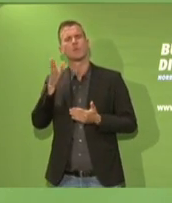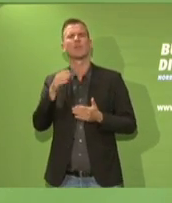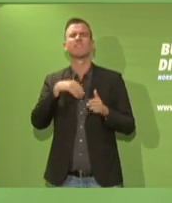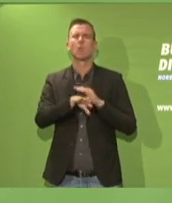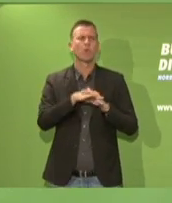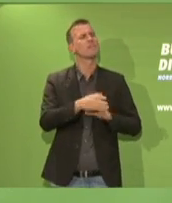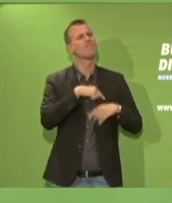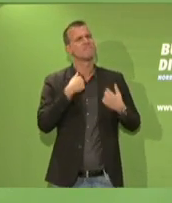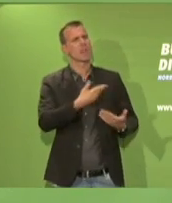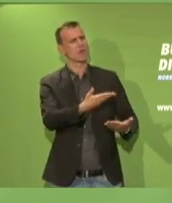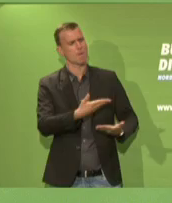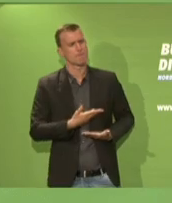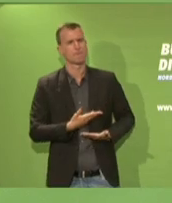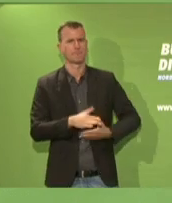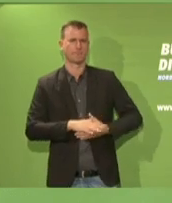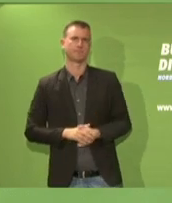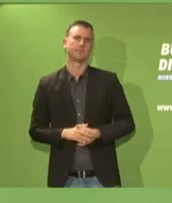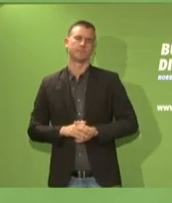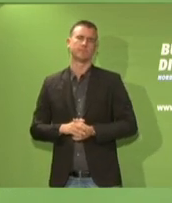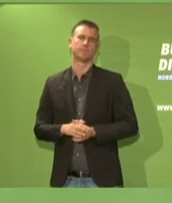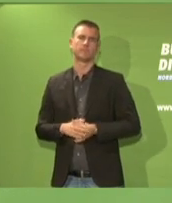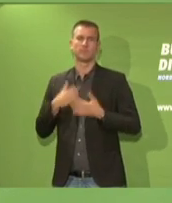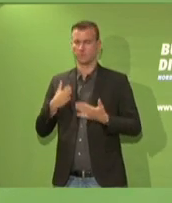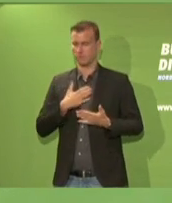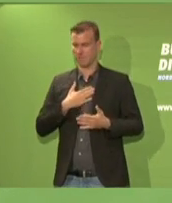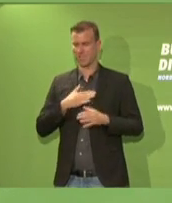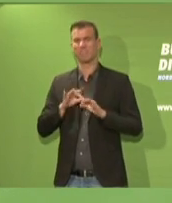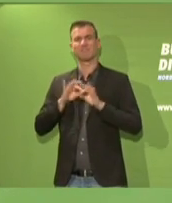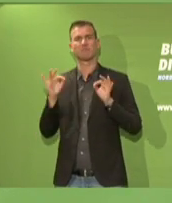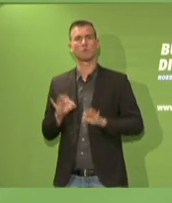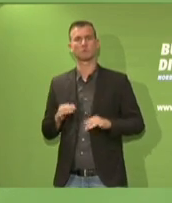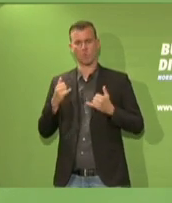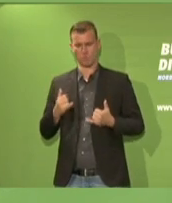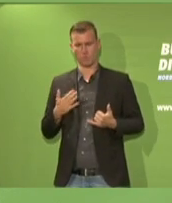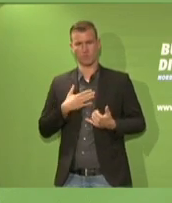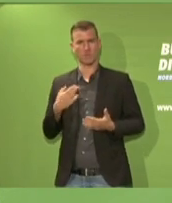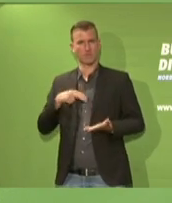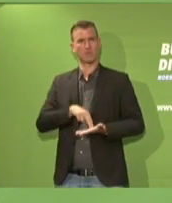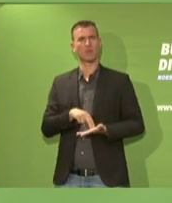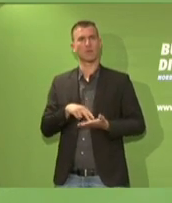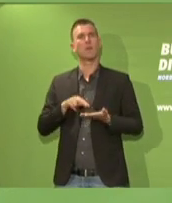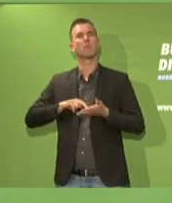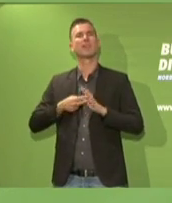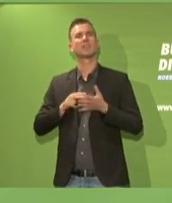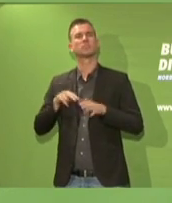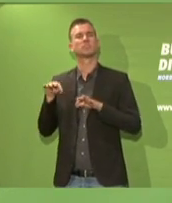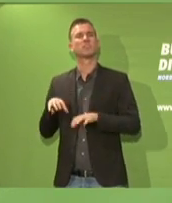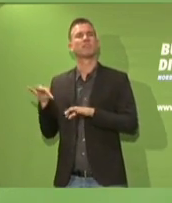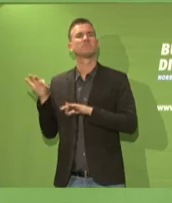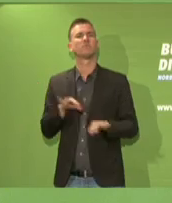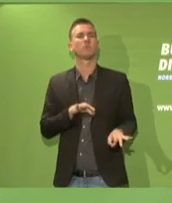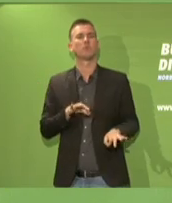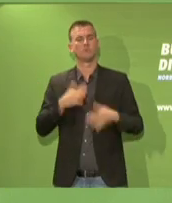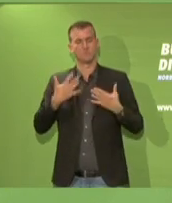heißen und so weiter. Und ich finde, diese Funktion, auf die ich mich heute bewerbe, die politische Geschäftsführerin, die hat für